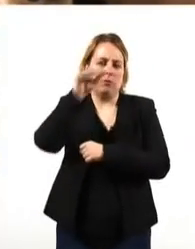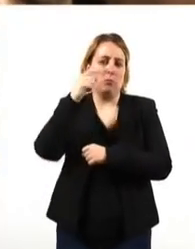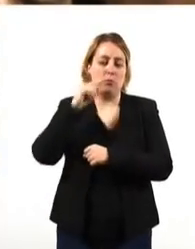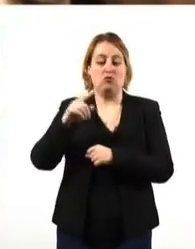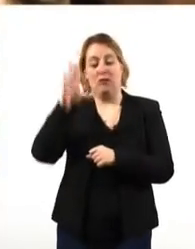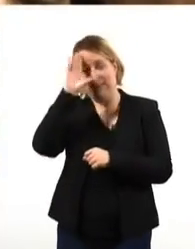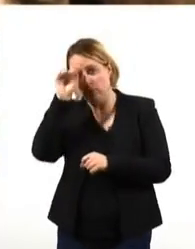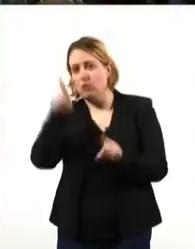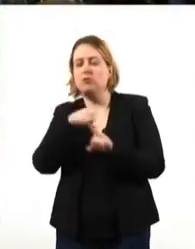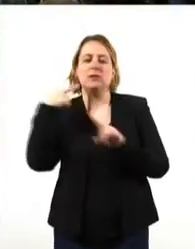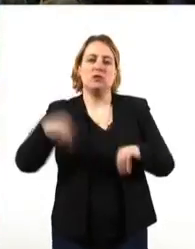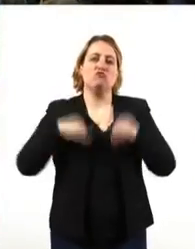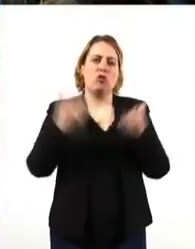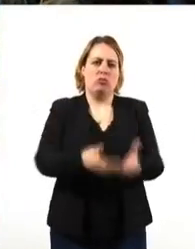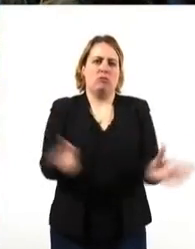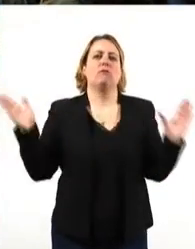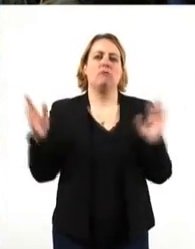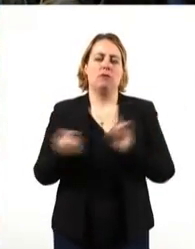ensemble.